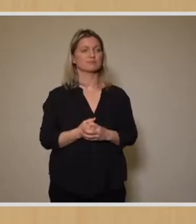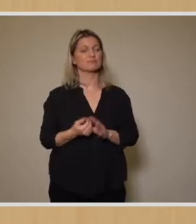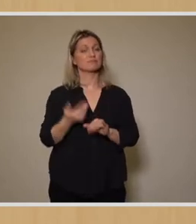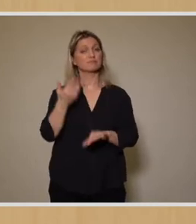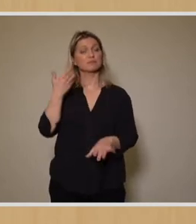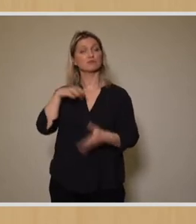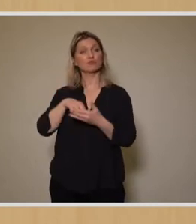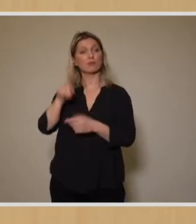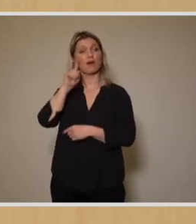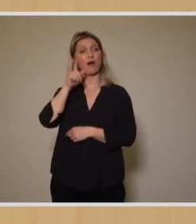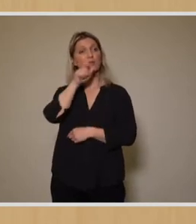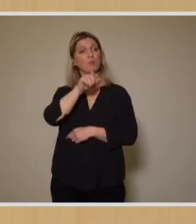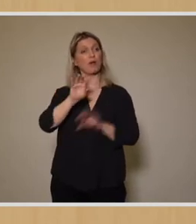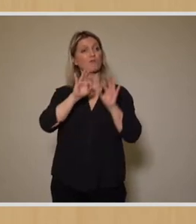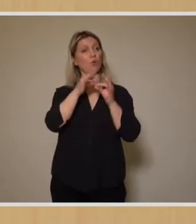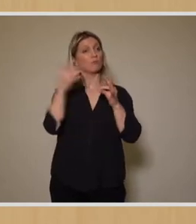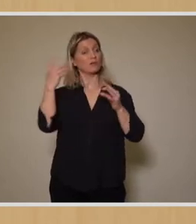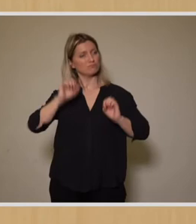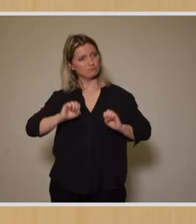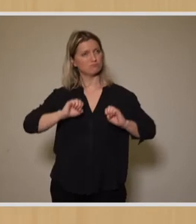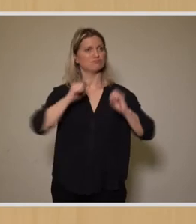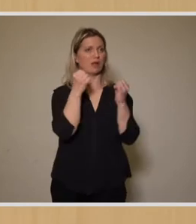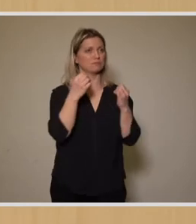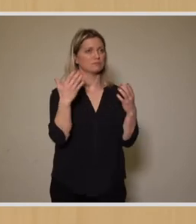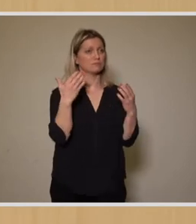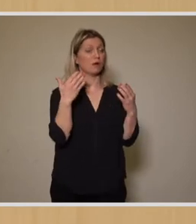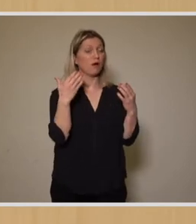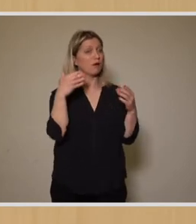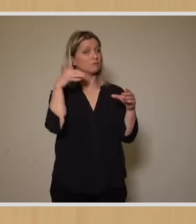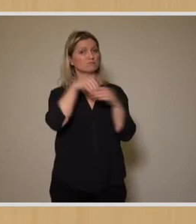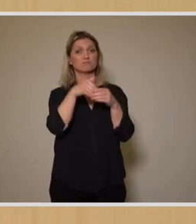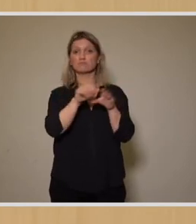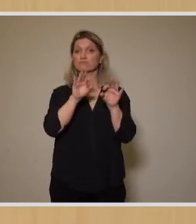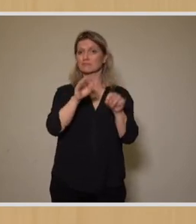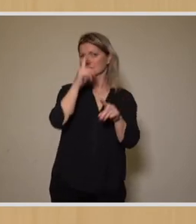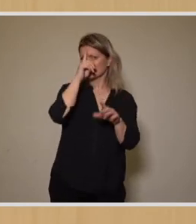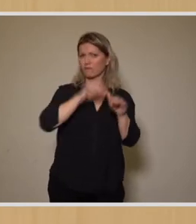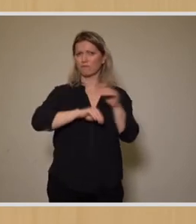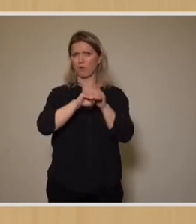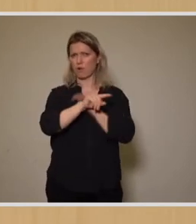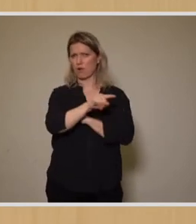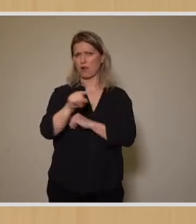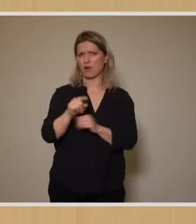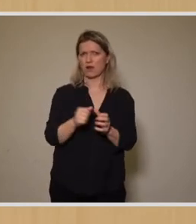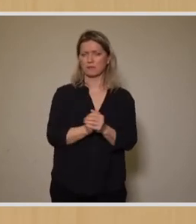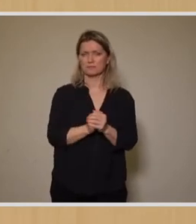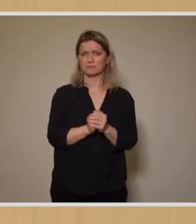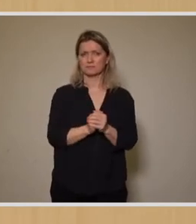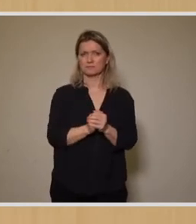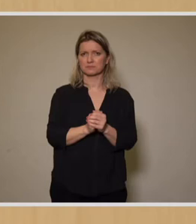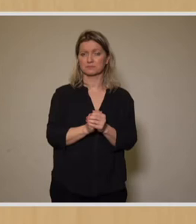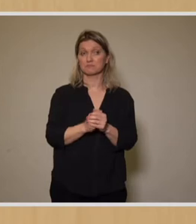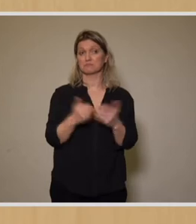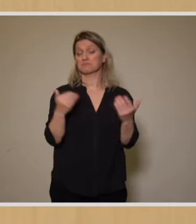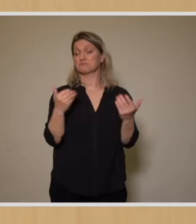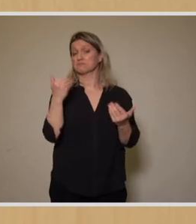das Bürgerforum geschaffen und das ist eine sehr gute und auch sehr sinnvolle Möglichkeit. Ich möchte vielleicht dem einen oder anderen hier